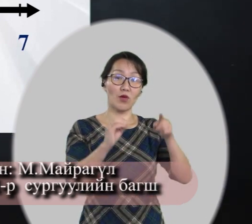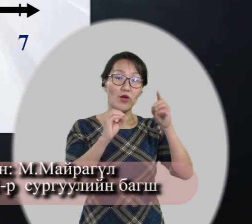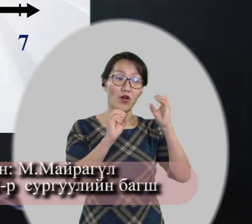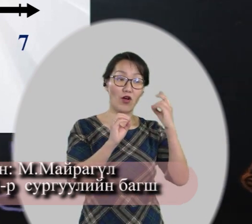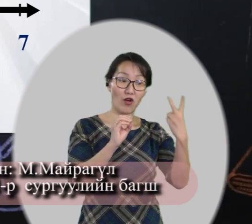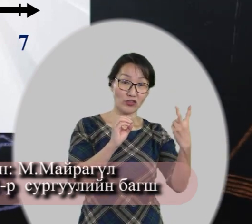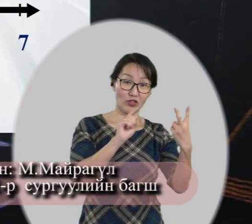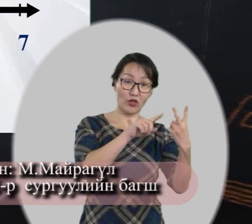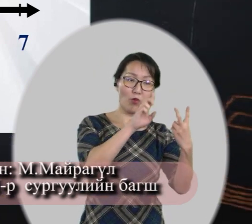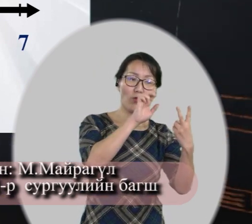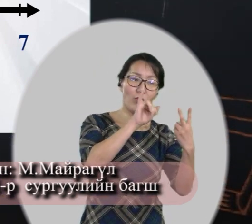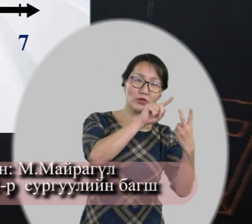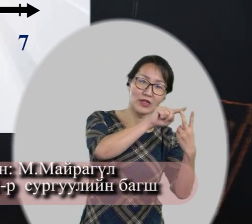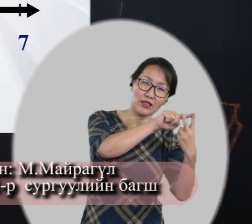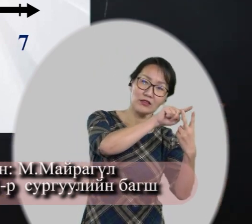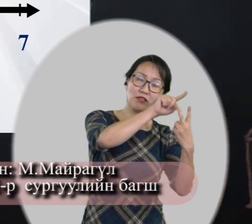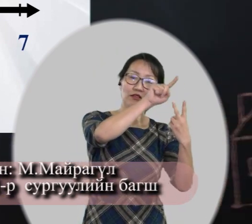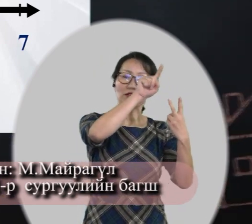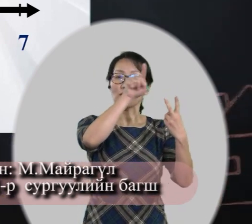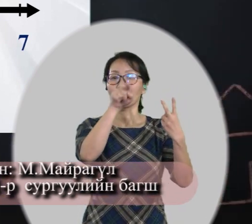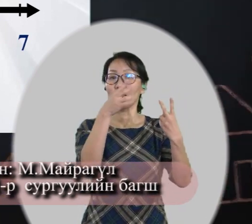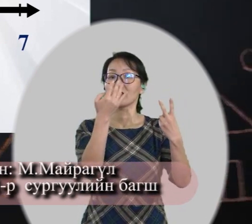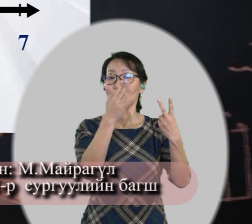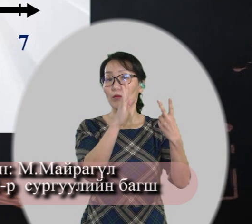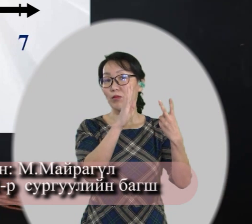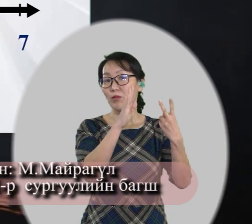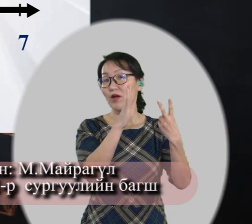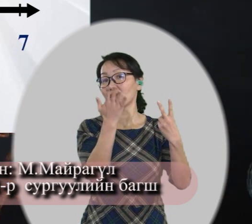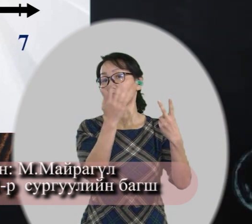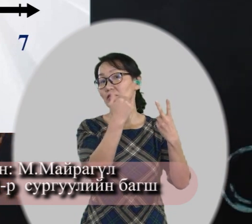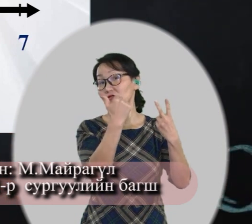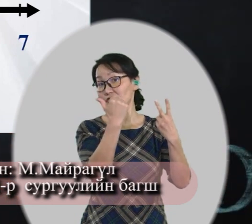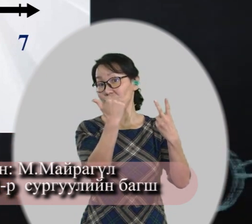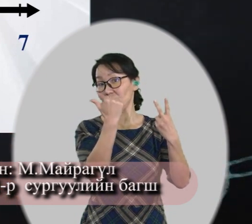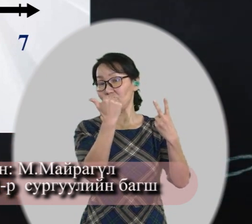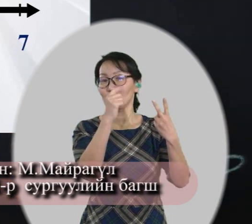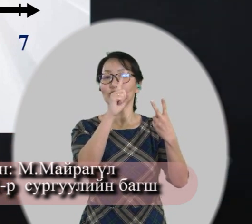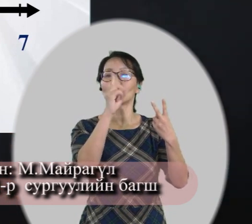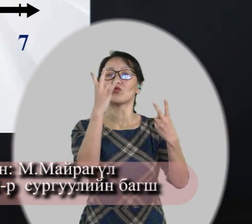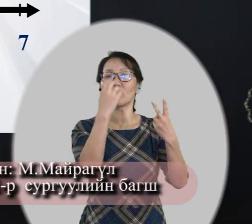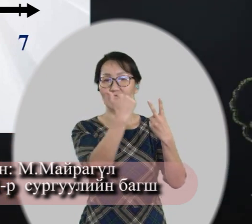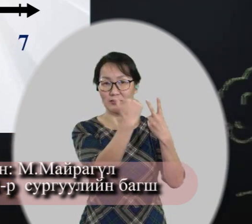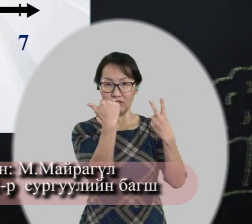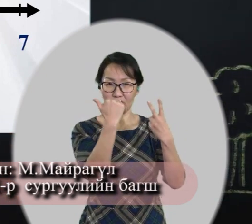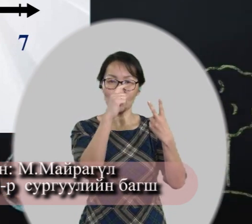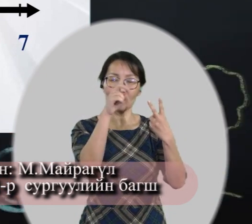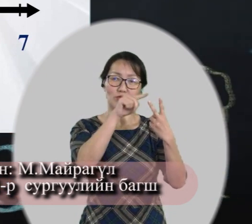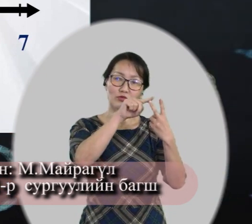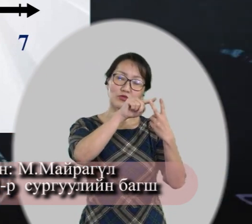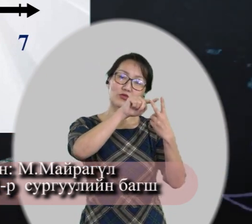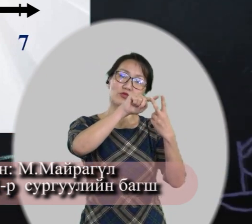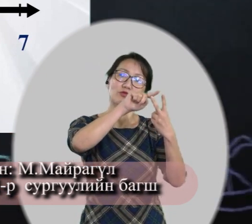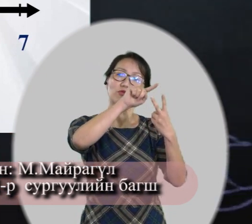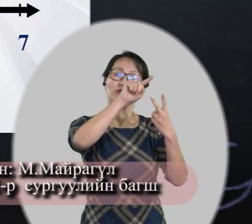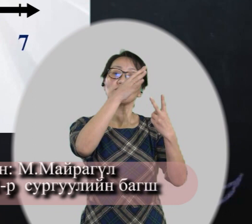Қайтып, қай бағытқа жүруші еді? Солға қарай. Қарсы бағытқа